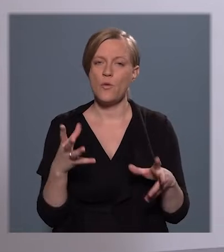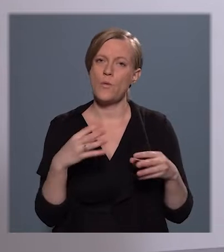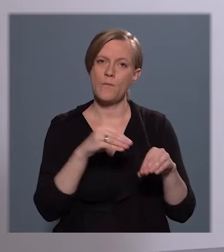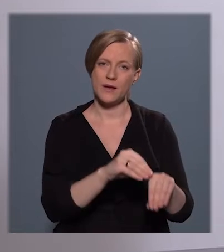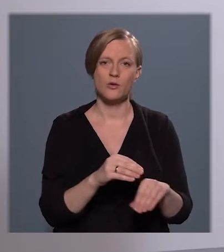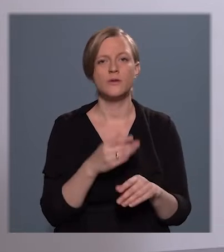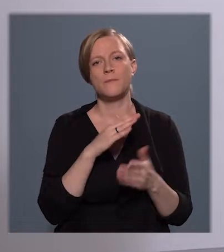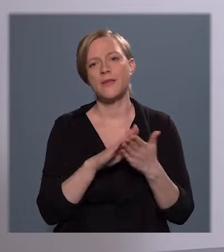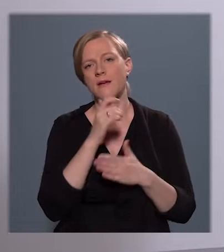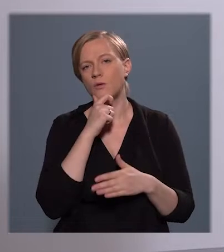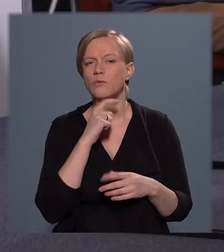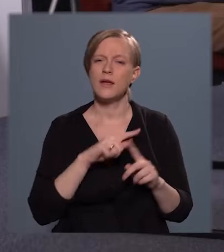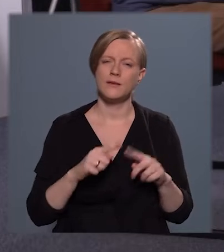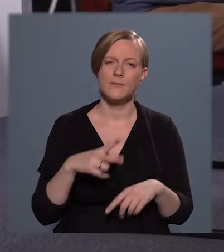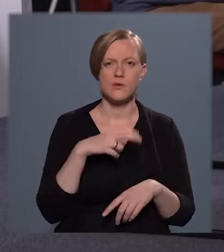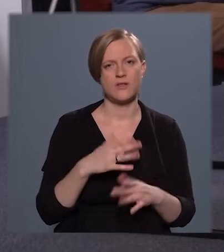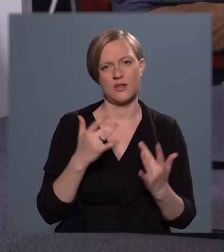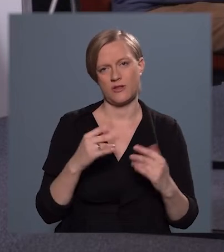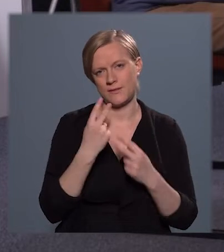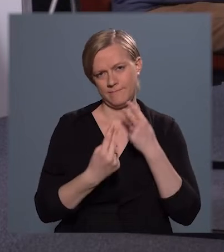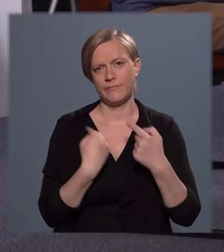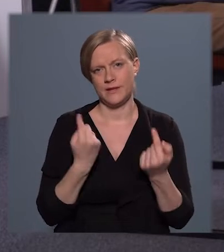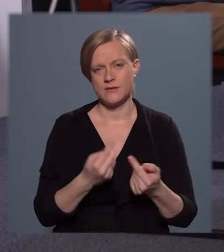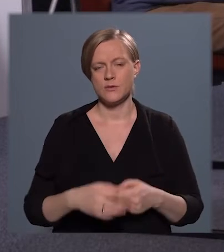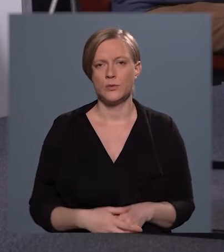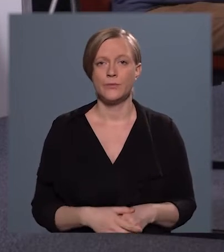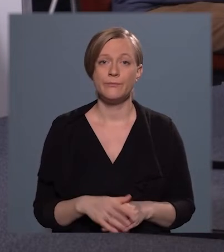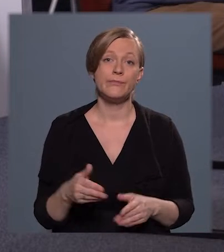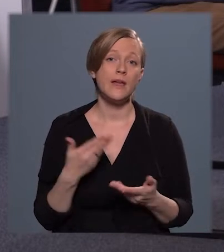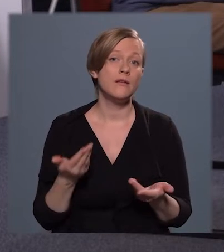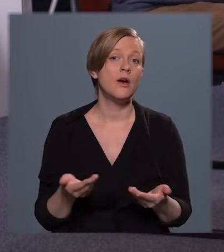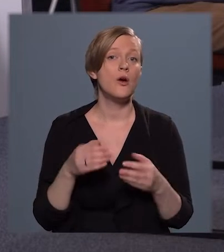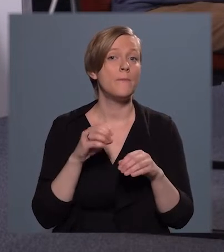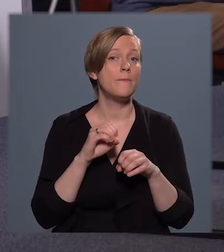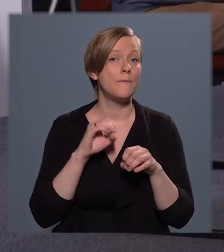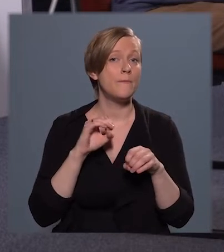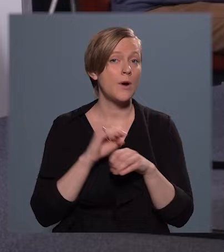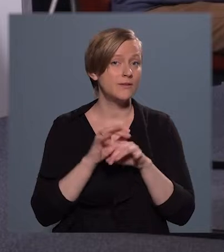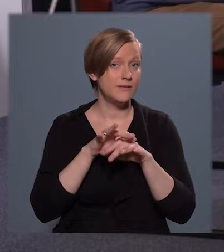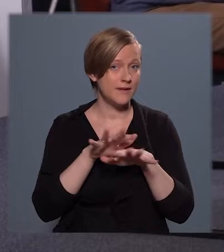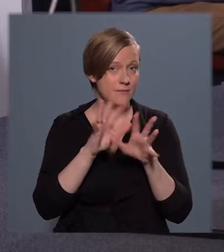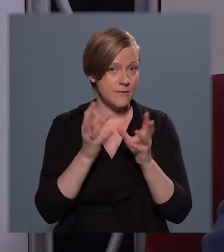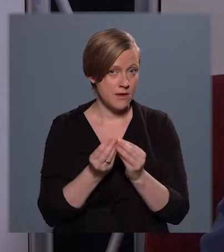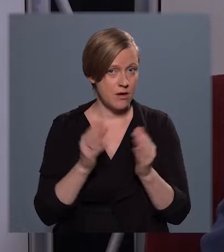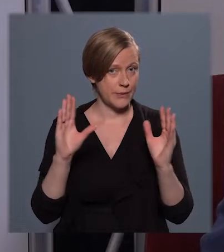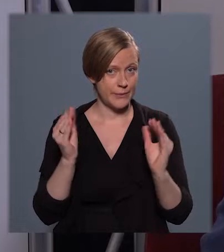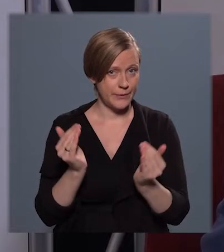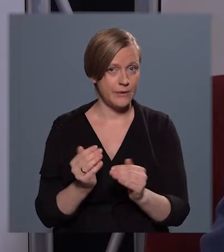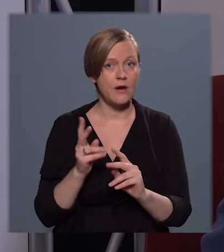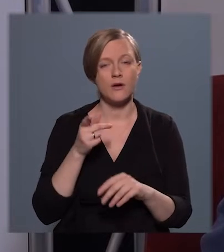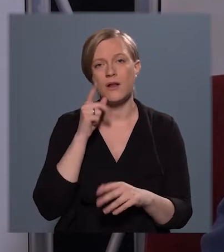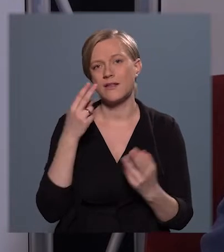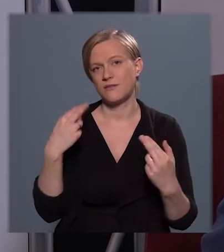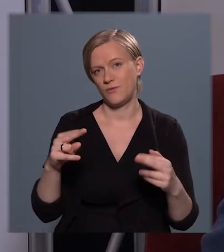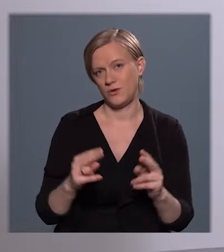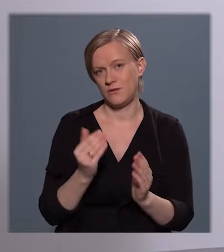korúak, és egyéb szociális helyzeteket. Tehát akkor, ha a pandémia enyhül, akkor